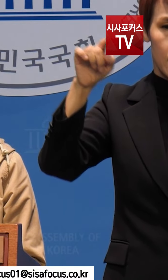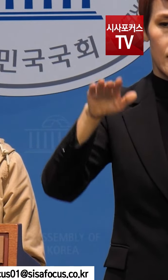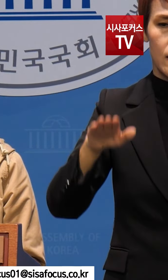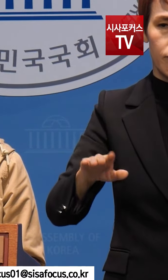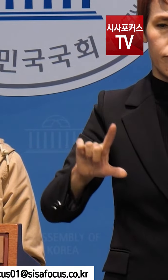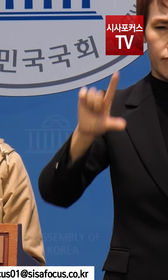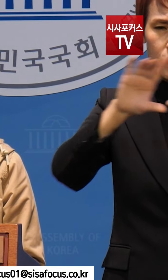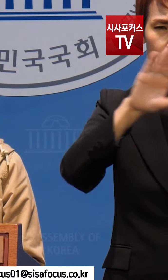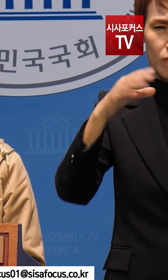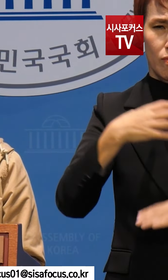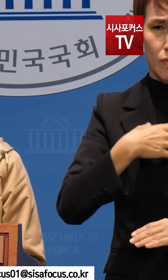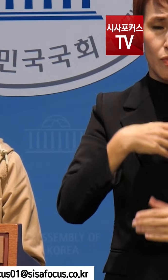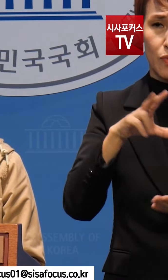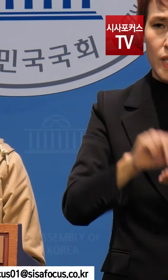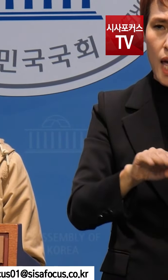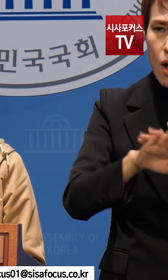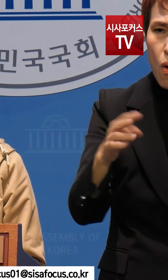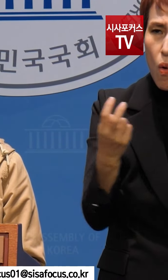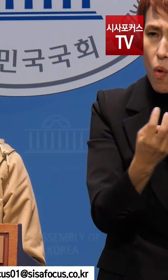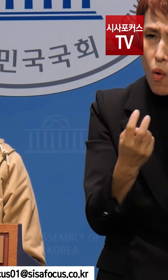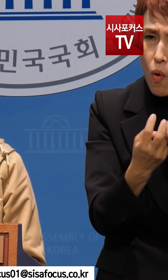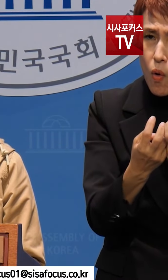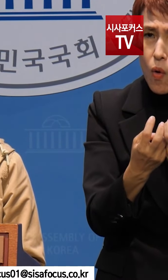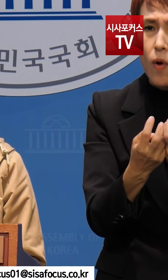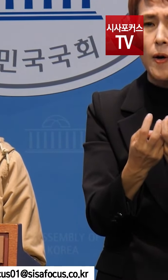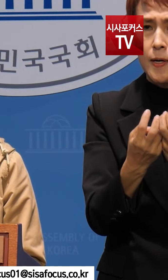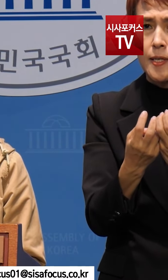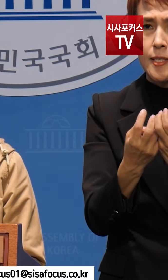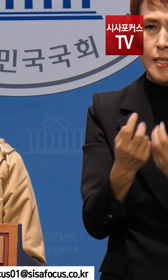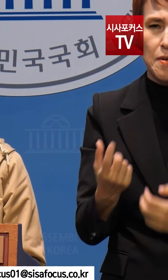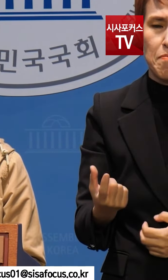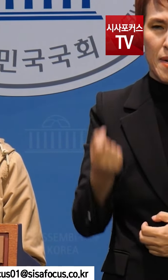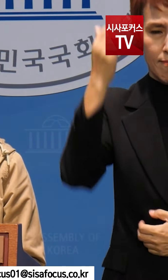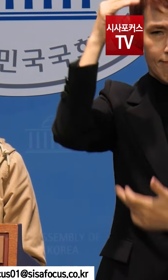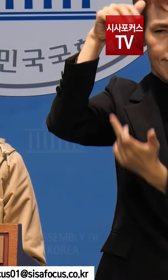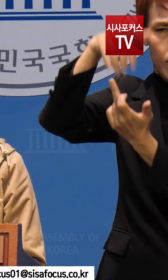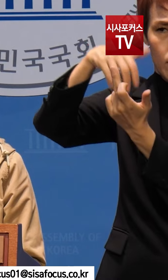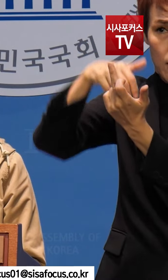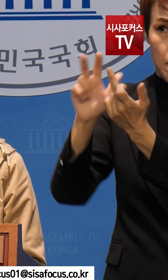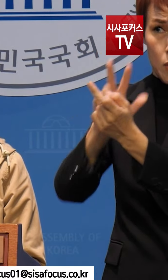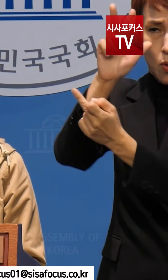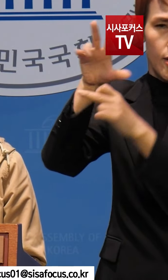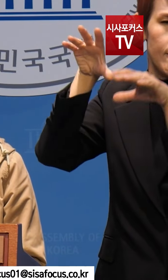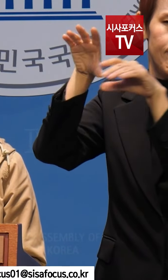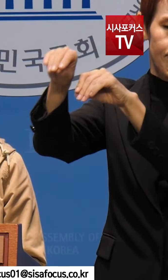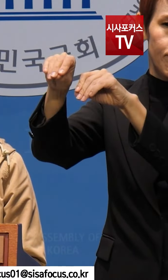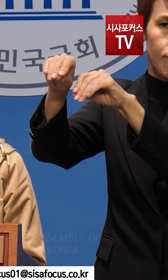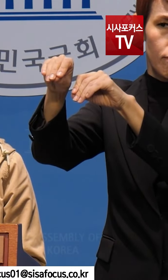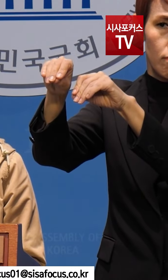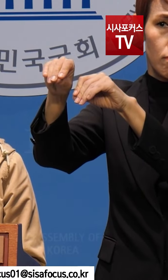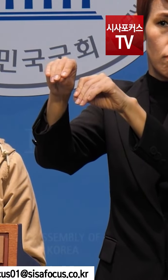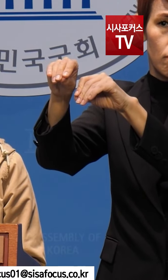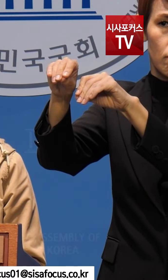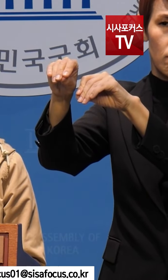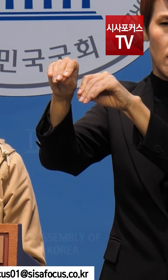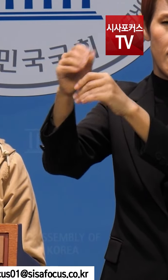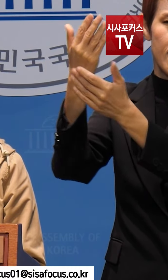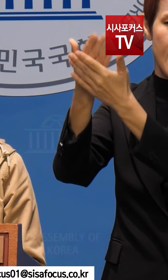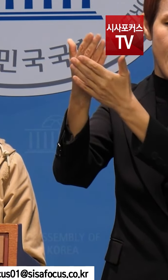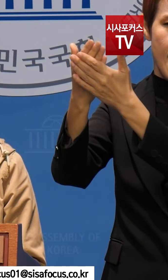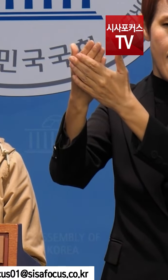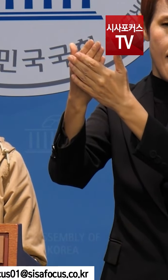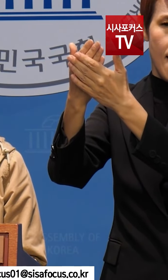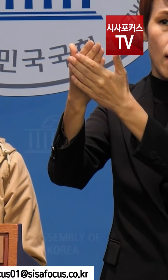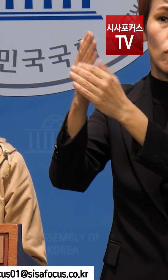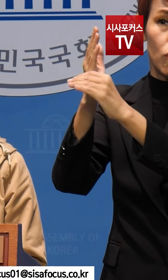기후위기를 대응하기 위해서 그 무엇보다 하루빨리 석산 발전소 가동 중단을 한 목소리로 요구하고